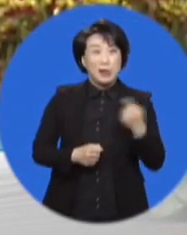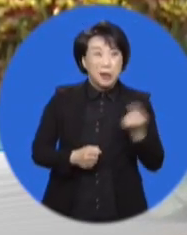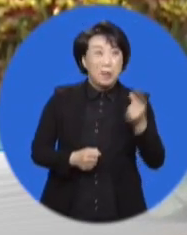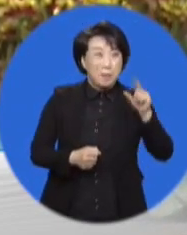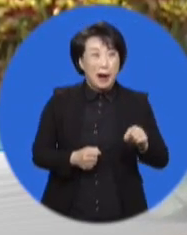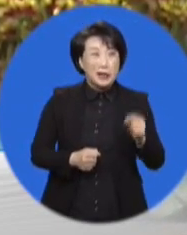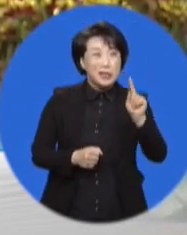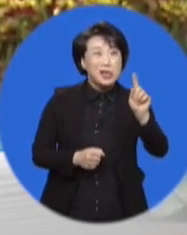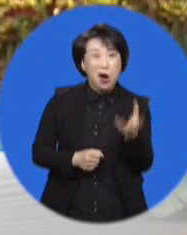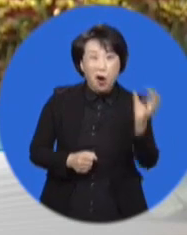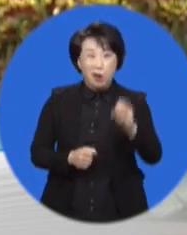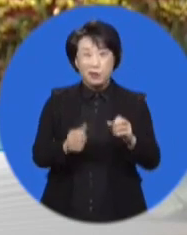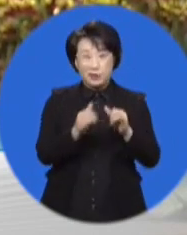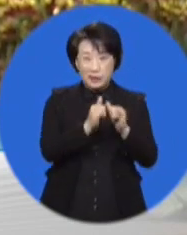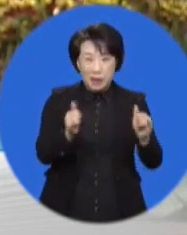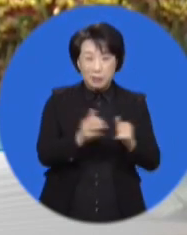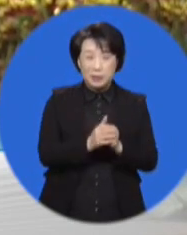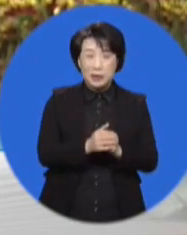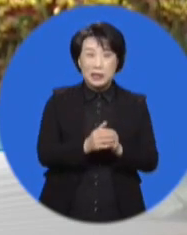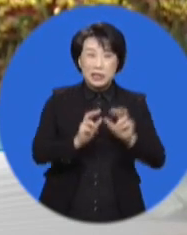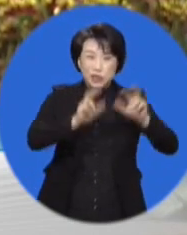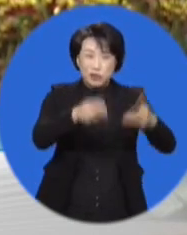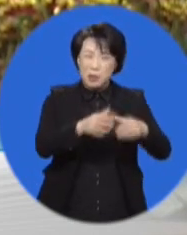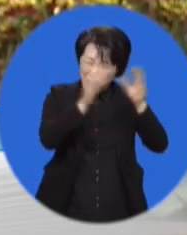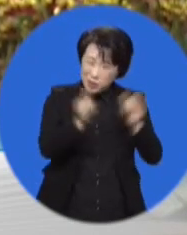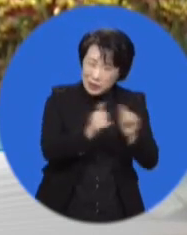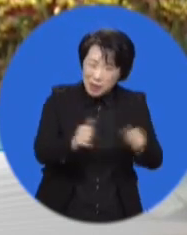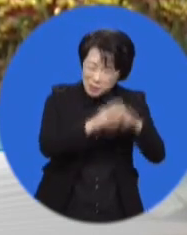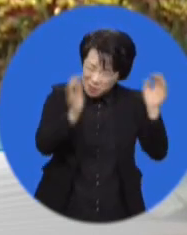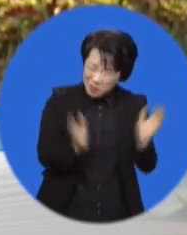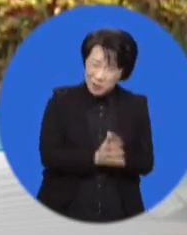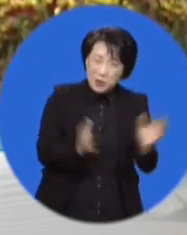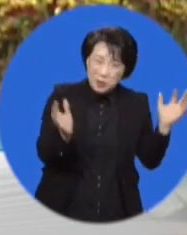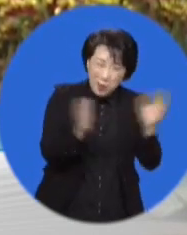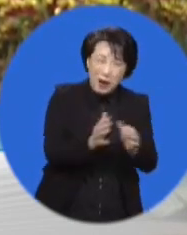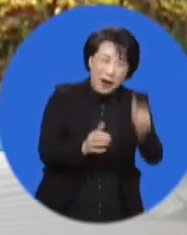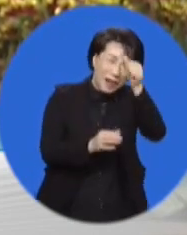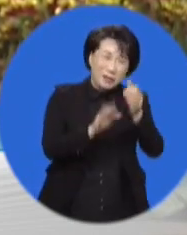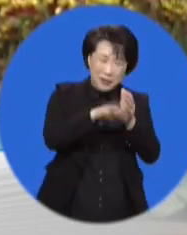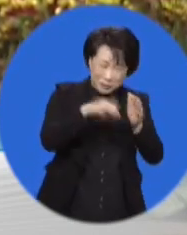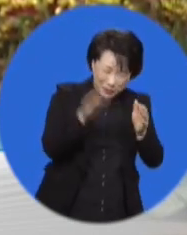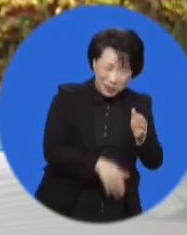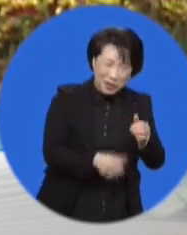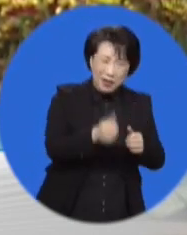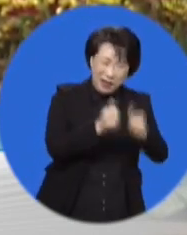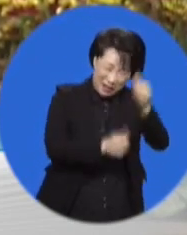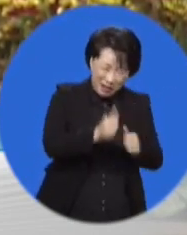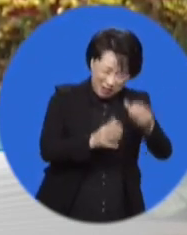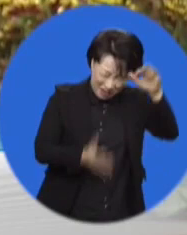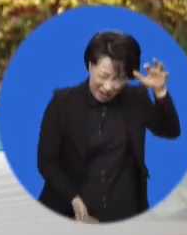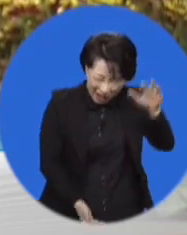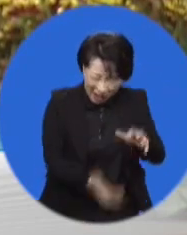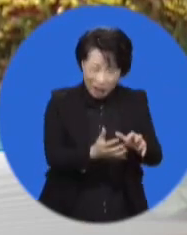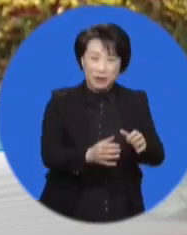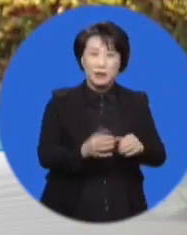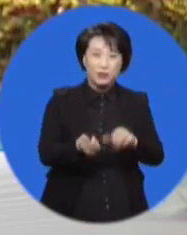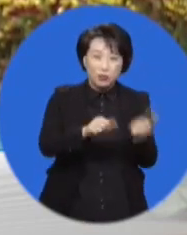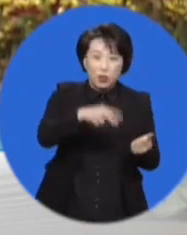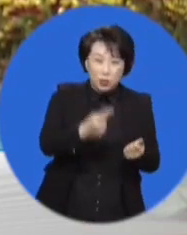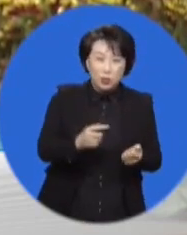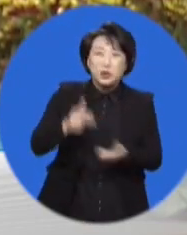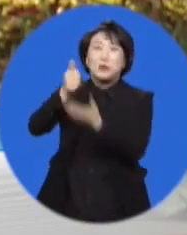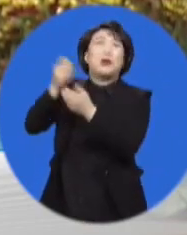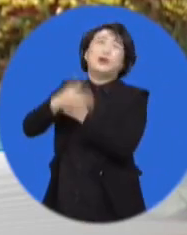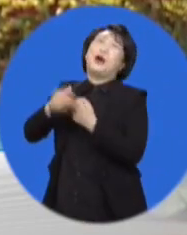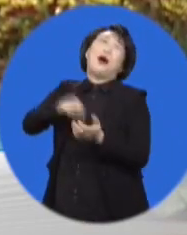천만 명, 일억만 명 지구에 있는 모든 인구가 아담부터 오늘까지 태어난 모든 인구가 다 죽어도